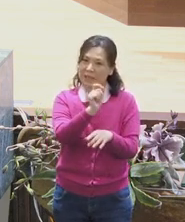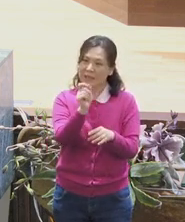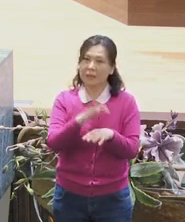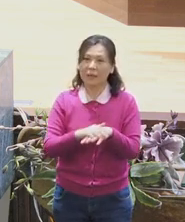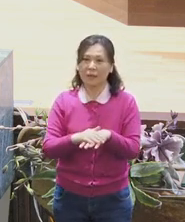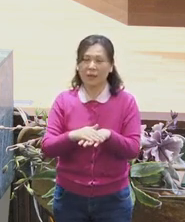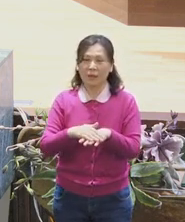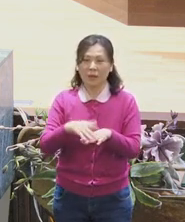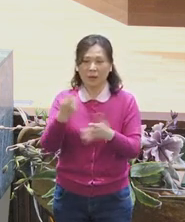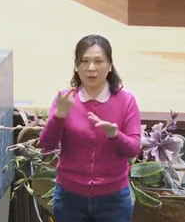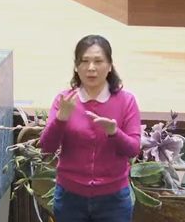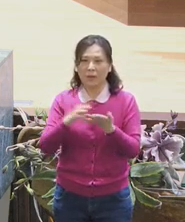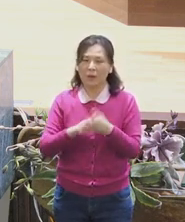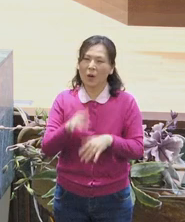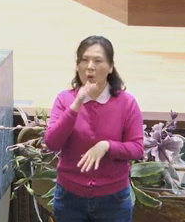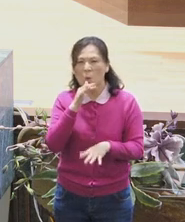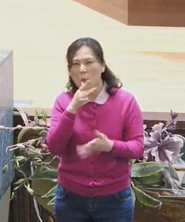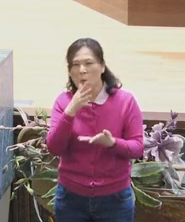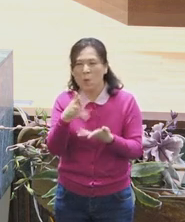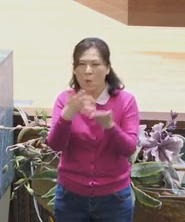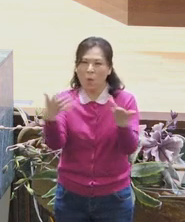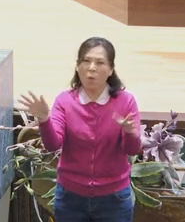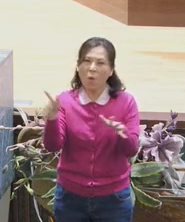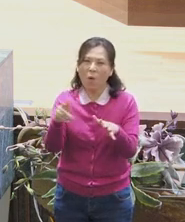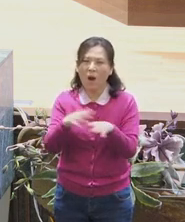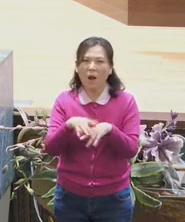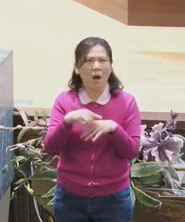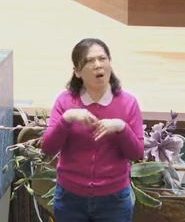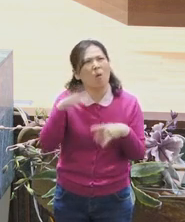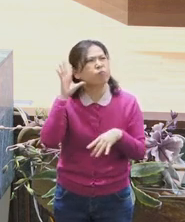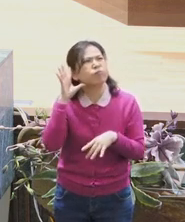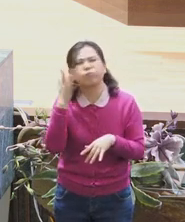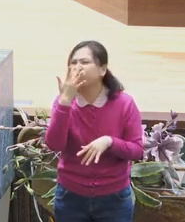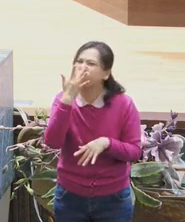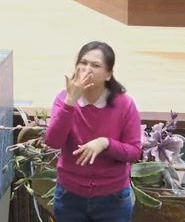是讲很多那种就是我听不懂的东西。那这个时候